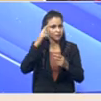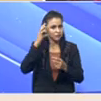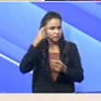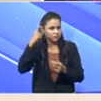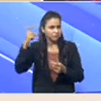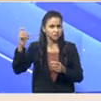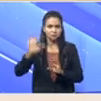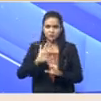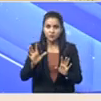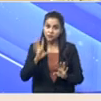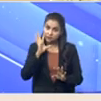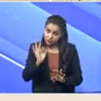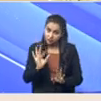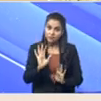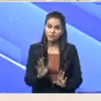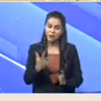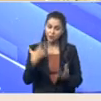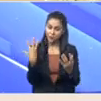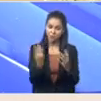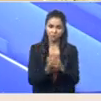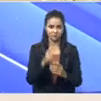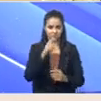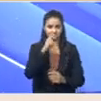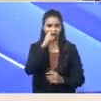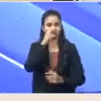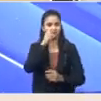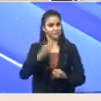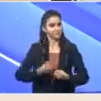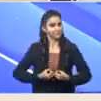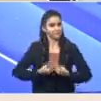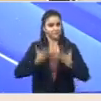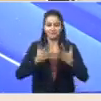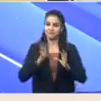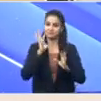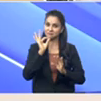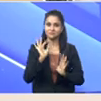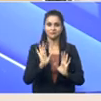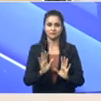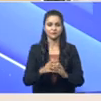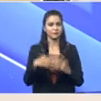है। हम सबको गर्व और आनंद से भर देने वाला सच।